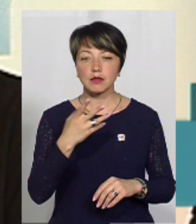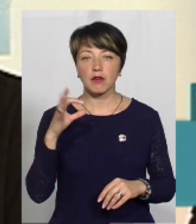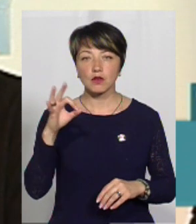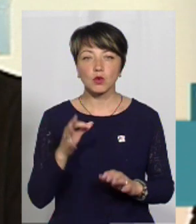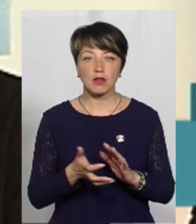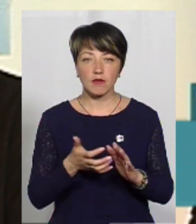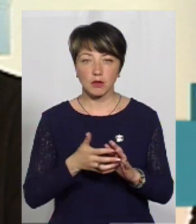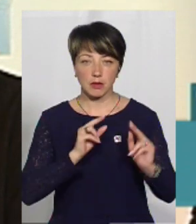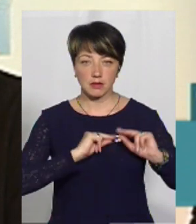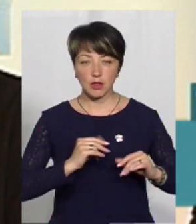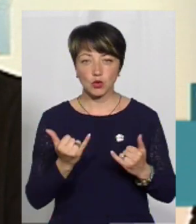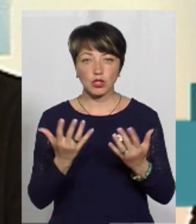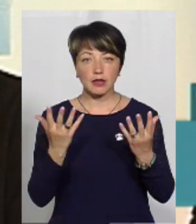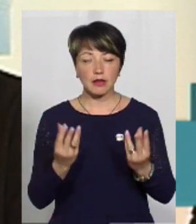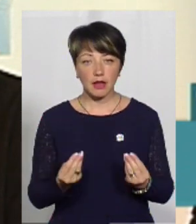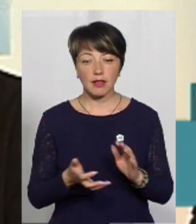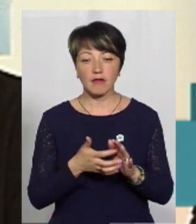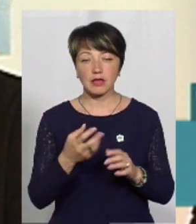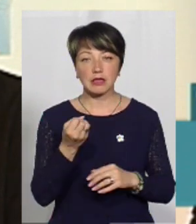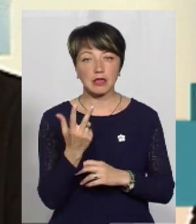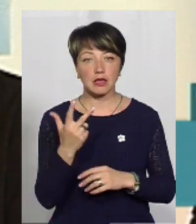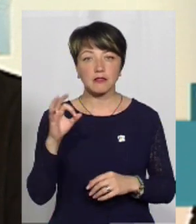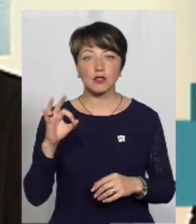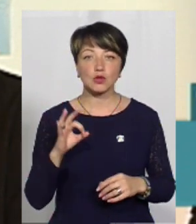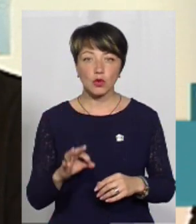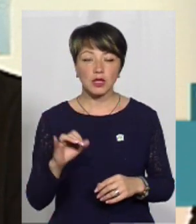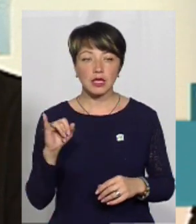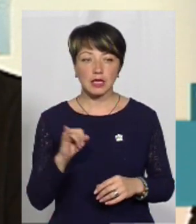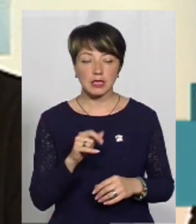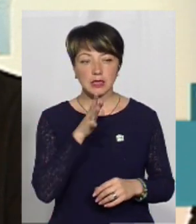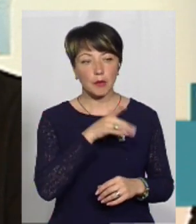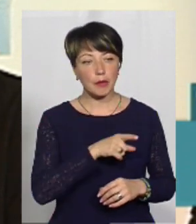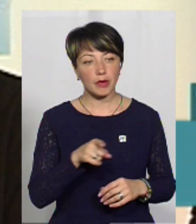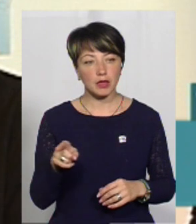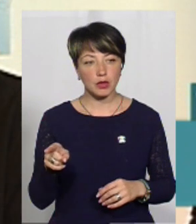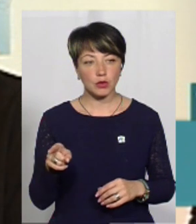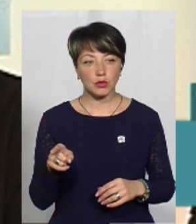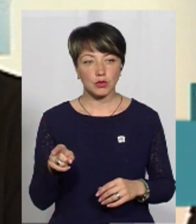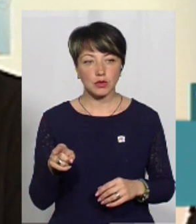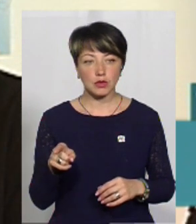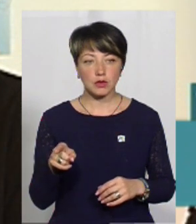персоналу. На сьогоднішній день некомплект складає 13%, і за період